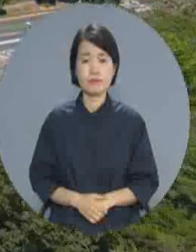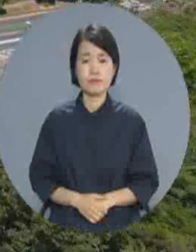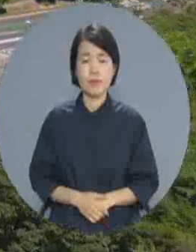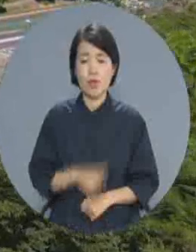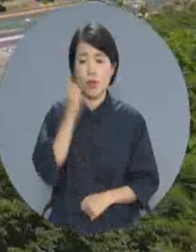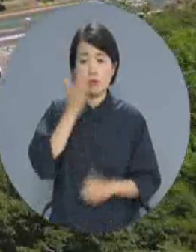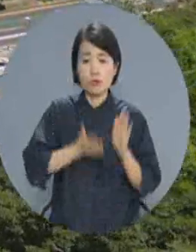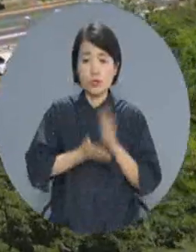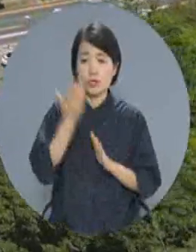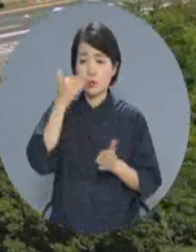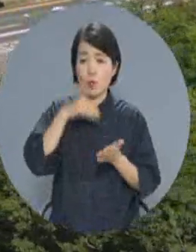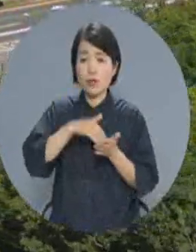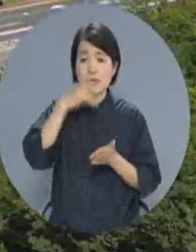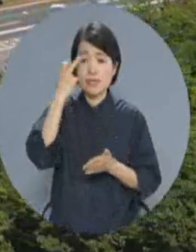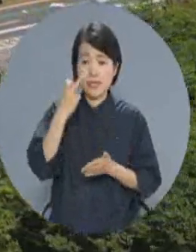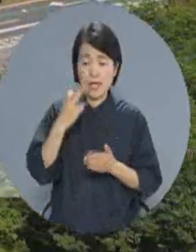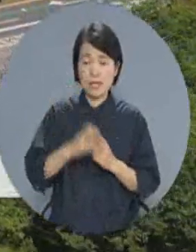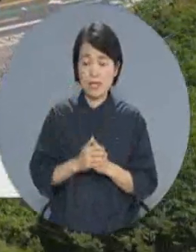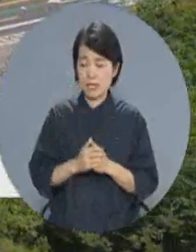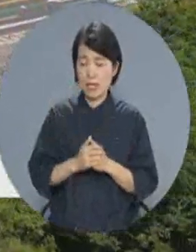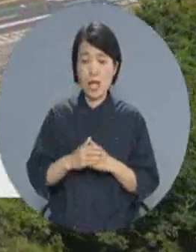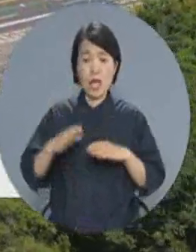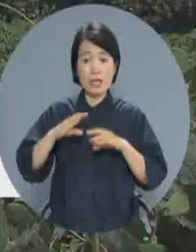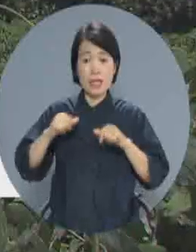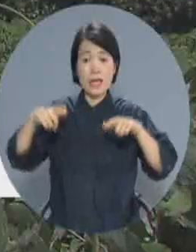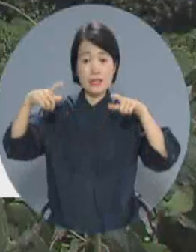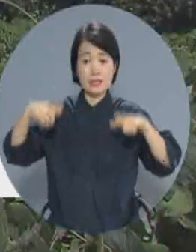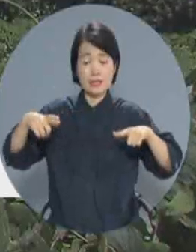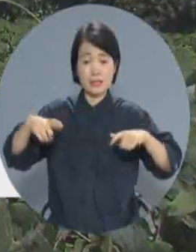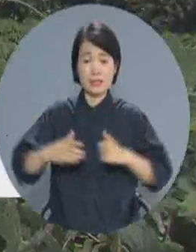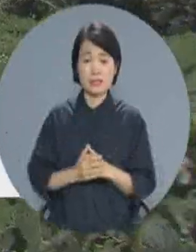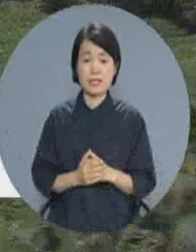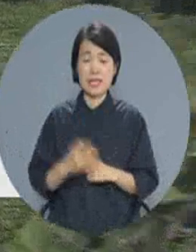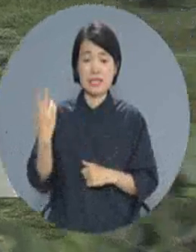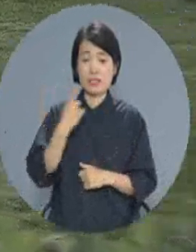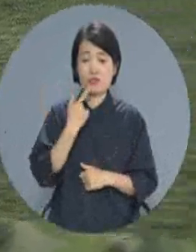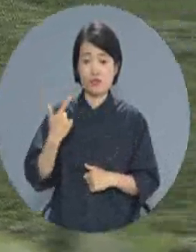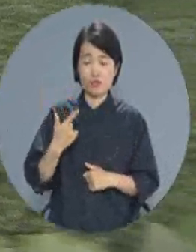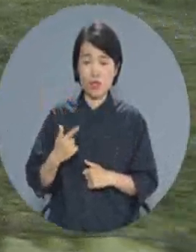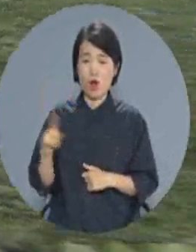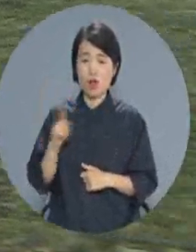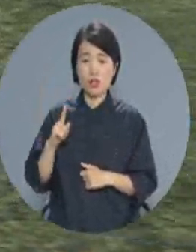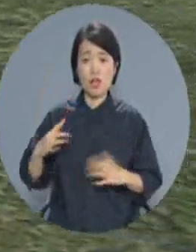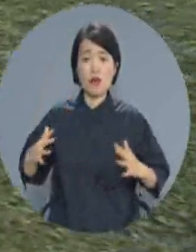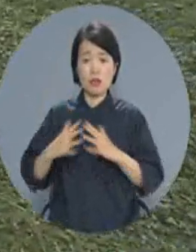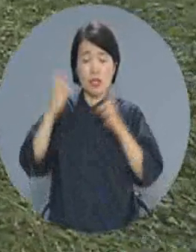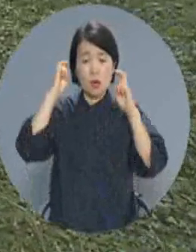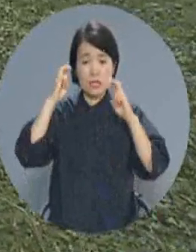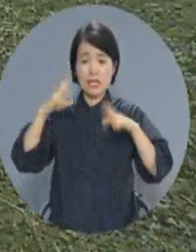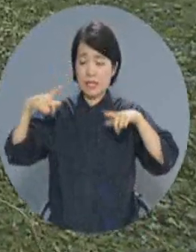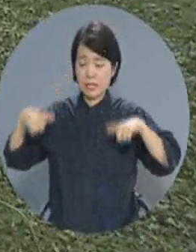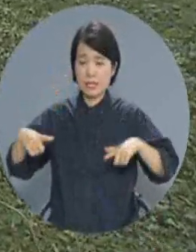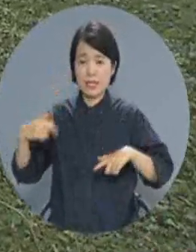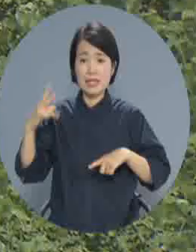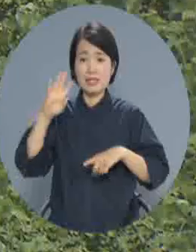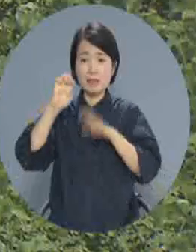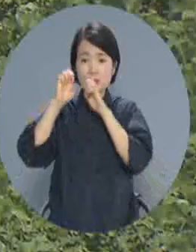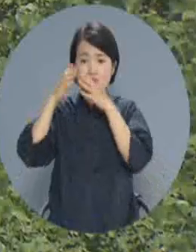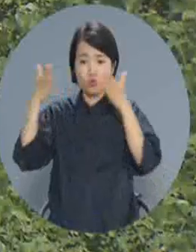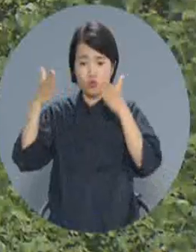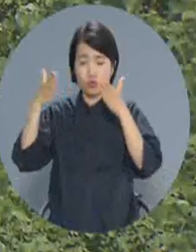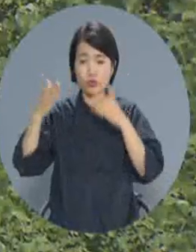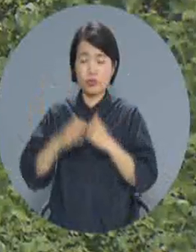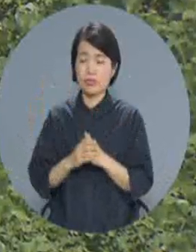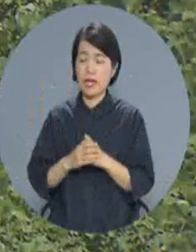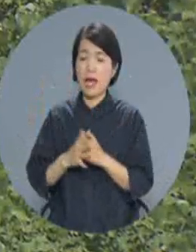여수시 돌산읍 우두리의 한 공동주택단지입니다. 지난 2006년 모 건설사는 일대 39층 아파트